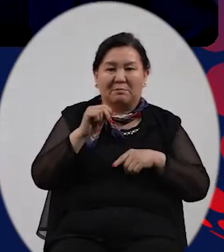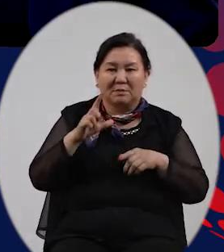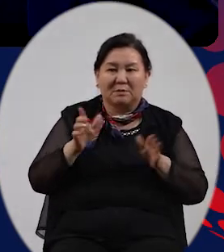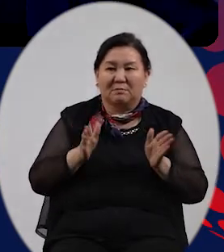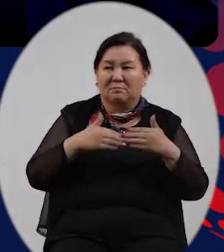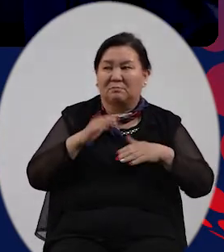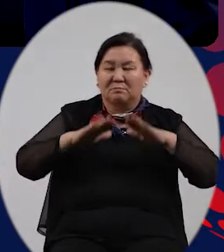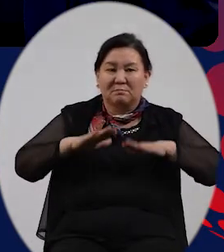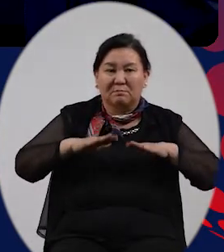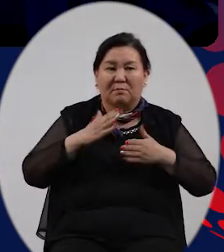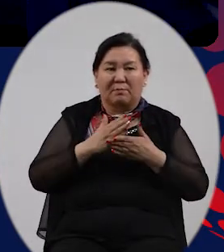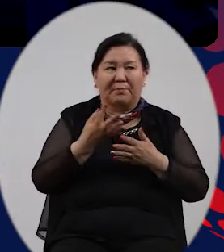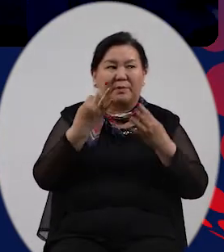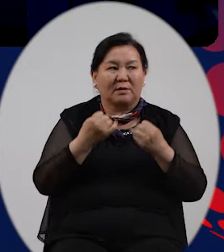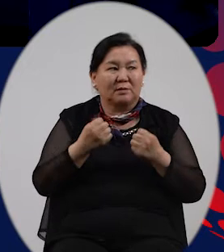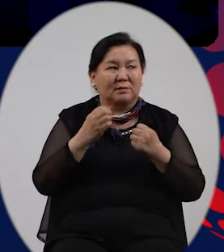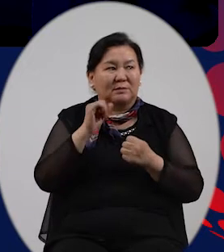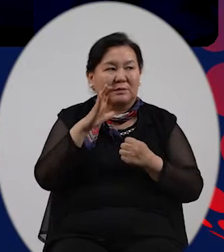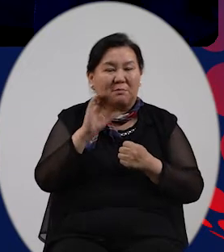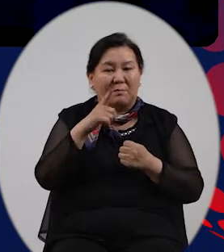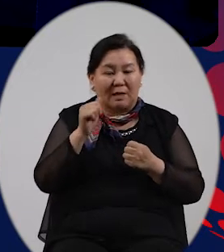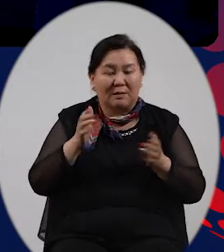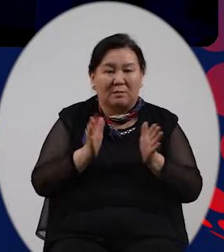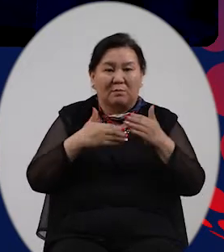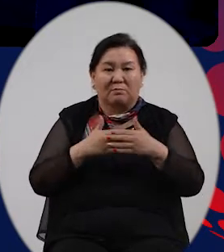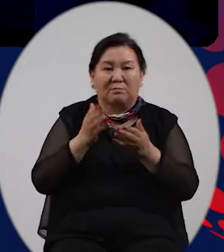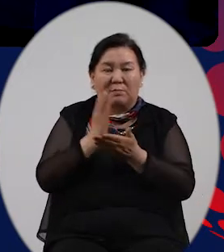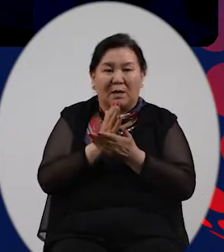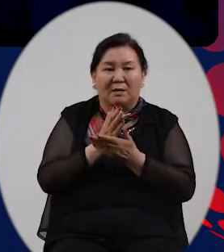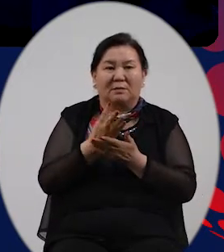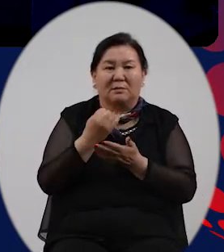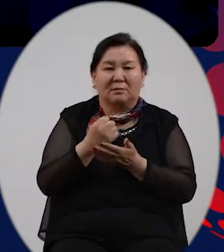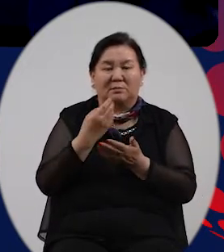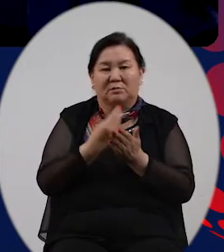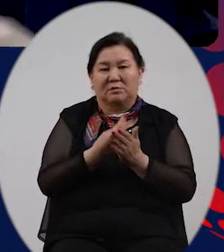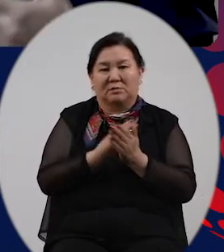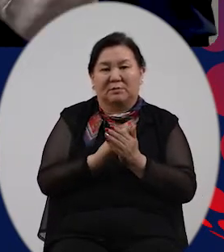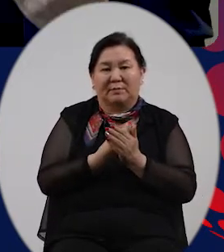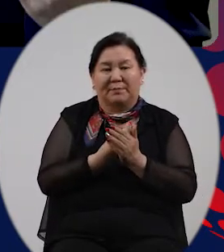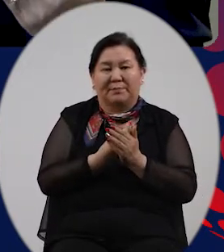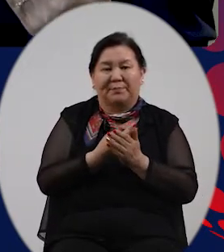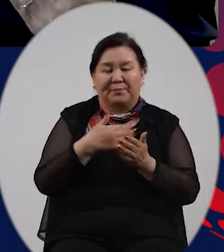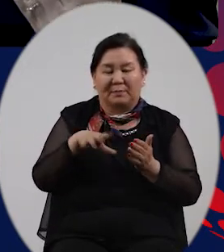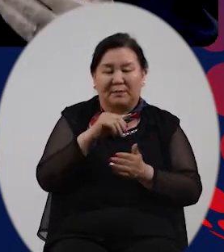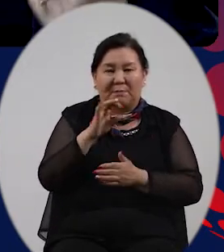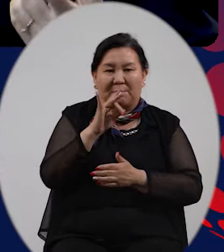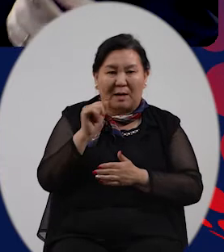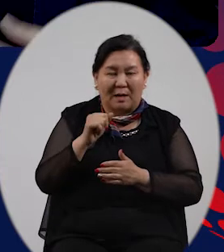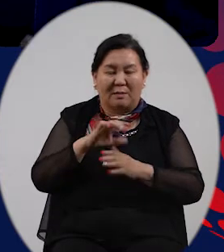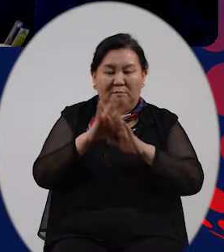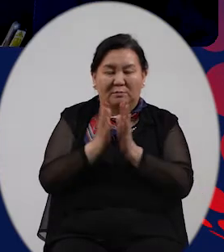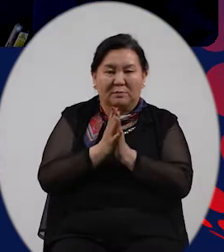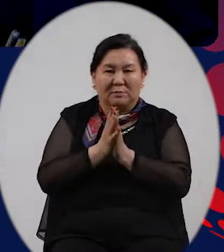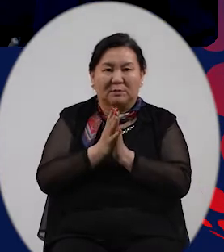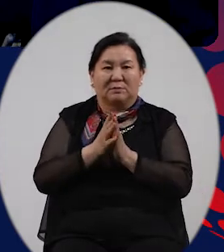баглаа боодол байхын, хэдийн хэмжээний сав баглаа боодолд энэ бараа бүтээгдэхүүнүүд маань орсон байхын өөрөөр хэлэх юм бол бидний бараа бүтээгдэхүүн нэг төрлийн